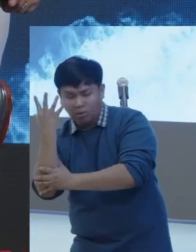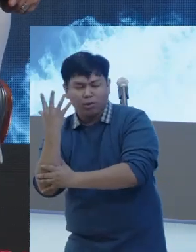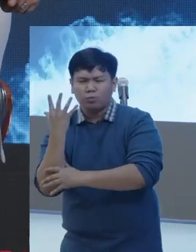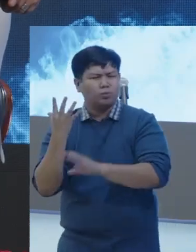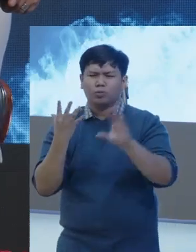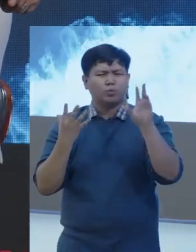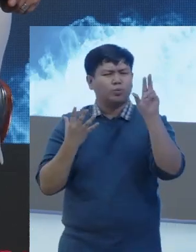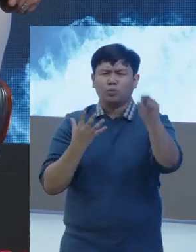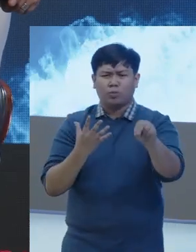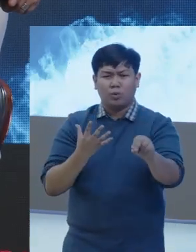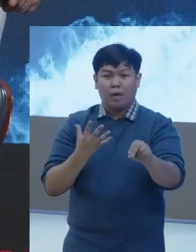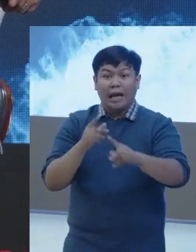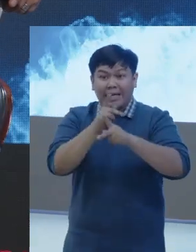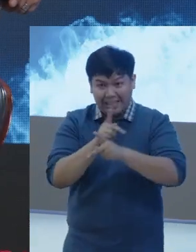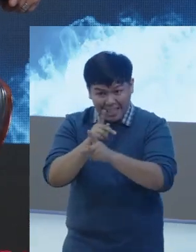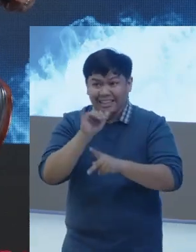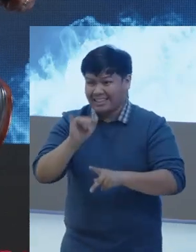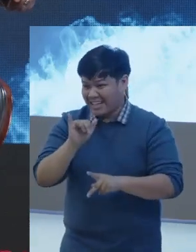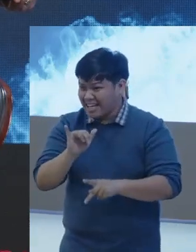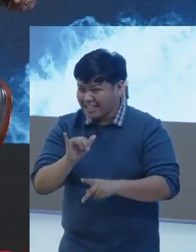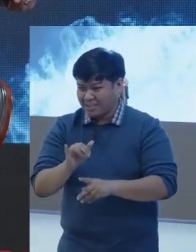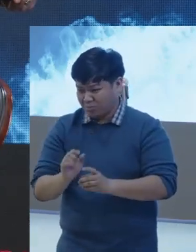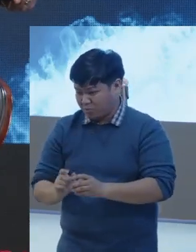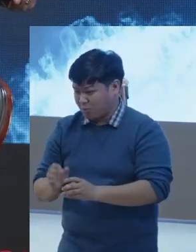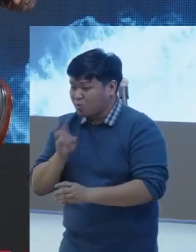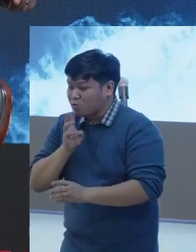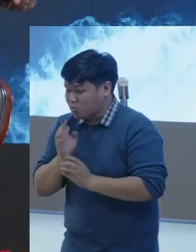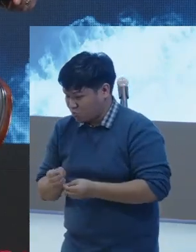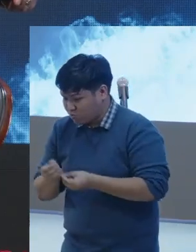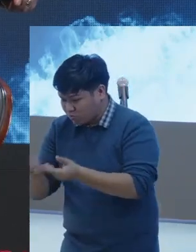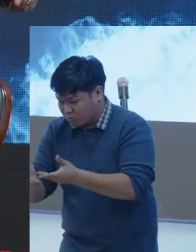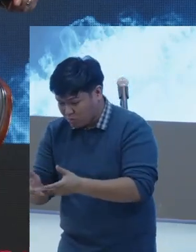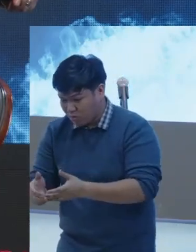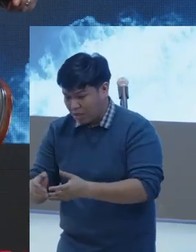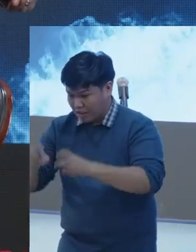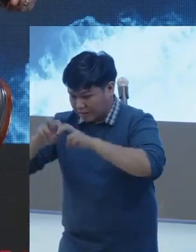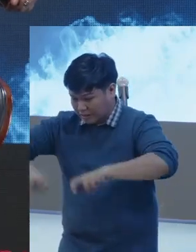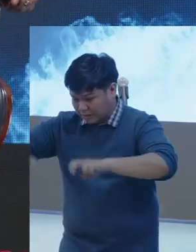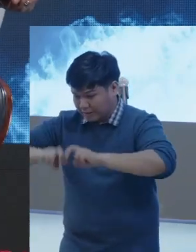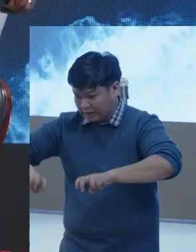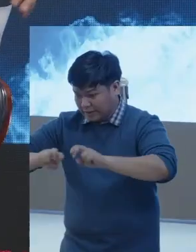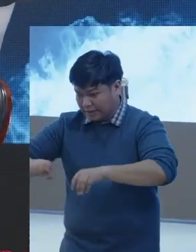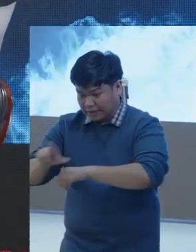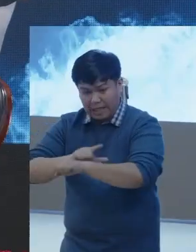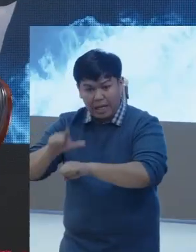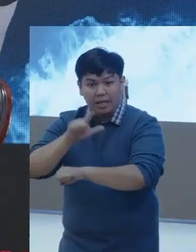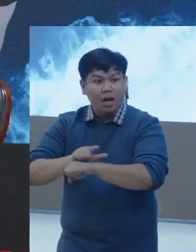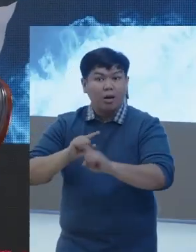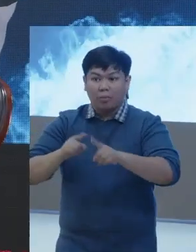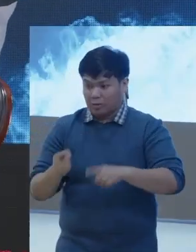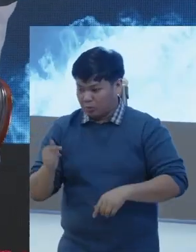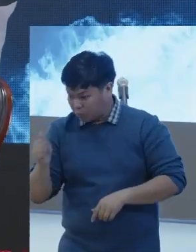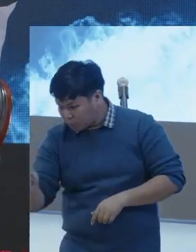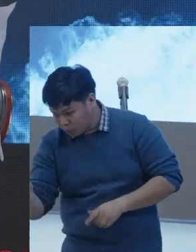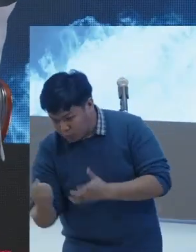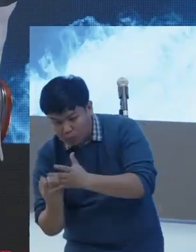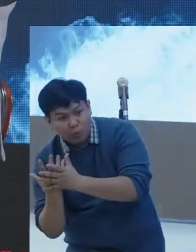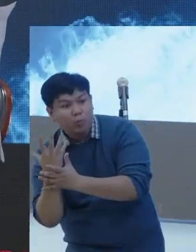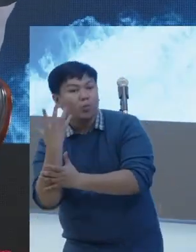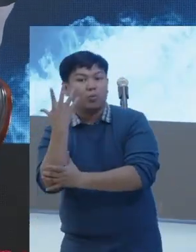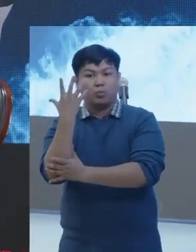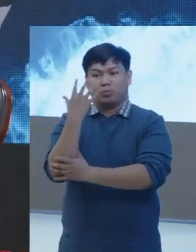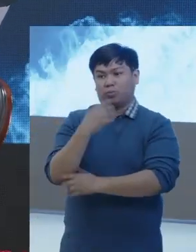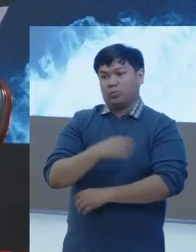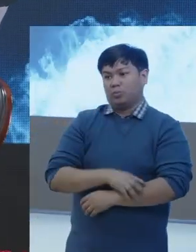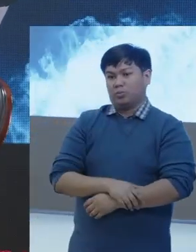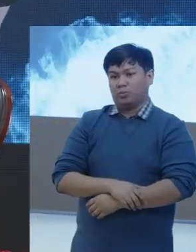paano nangyari yun. The earth produces by itself, first the blade, then the ear, then the full grain in the ear. But when the grain is ripe,